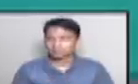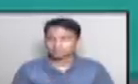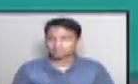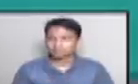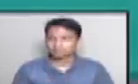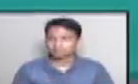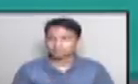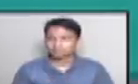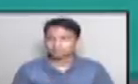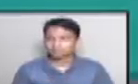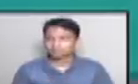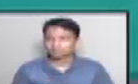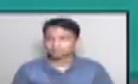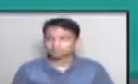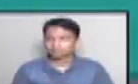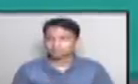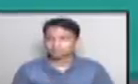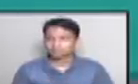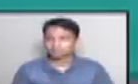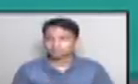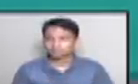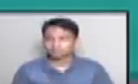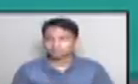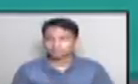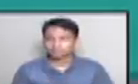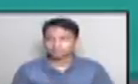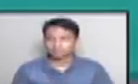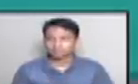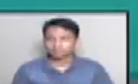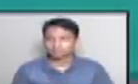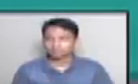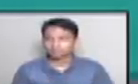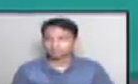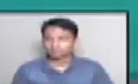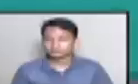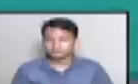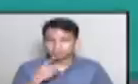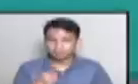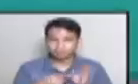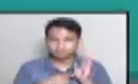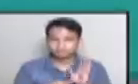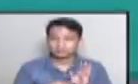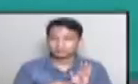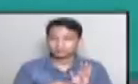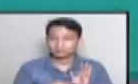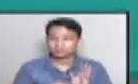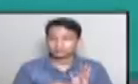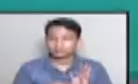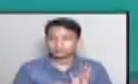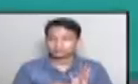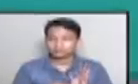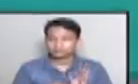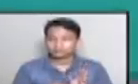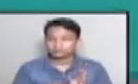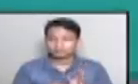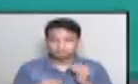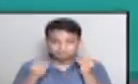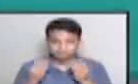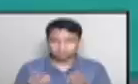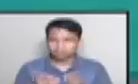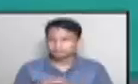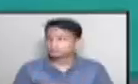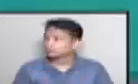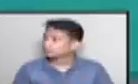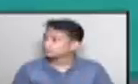brown envelope po. Ah, hindi po. Ito po. Itong payslip papakita ko po sa inyo. Ito po yung inyong payslip.